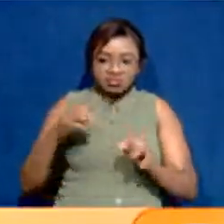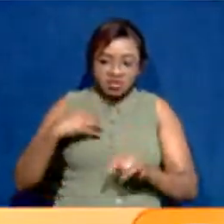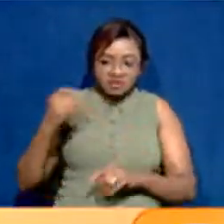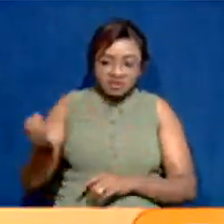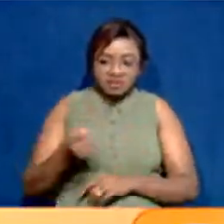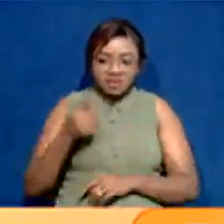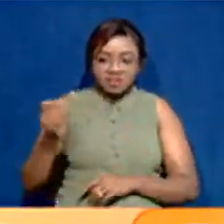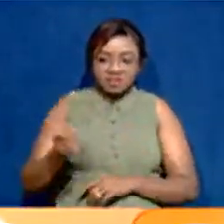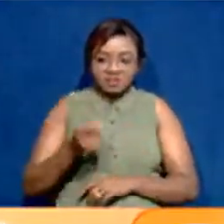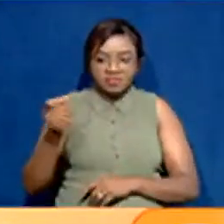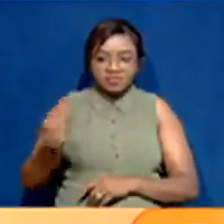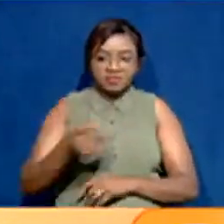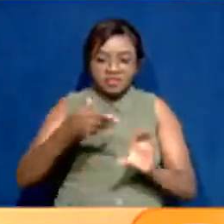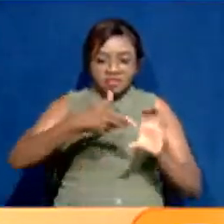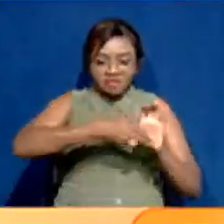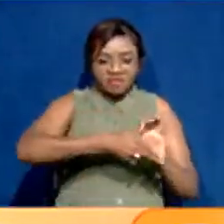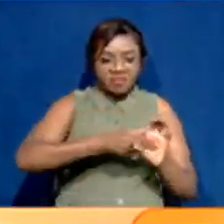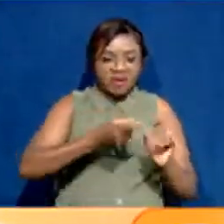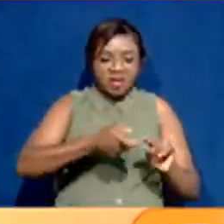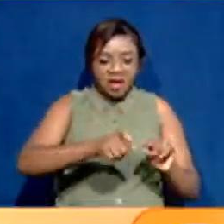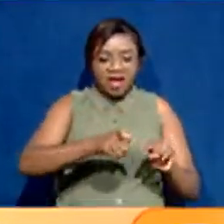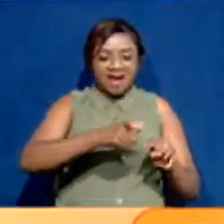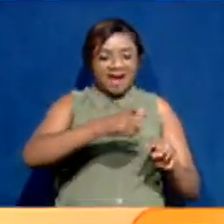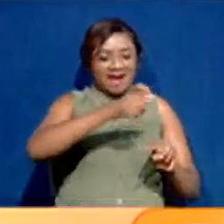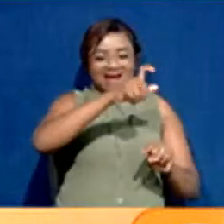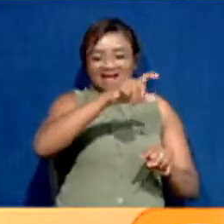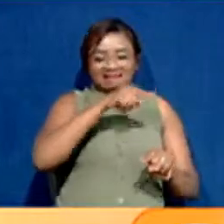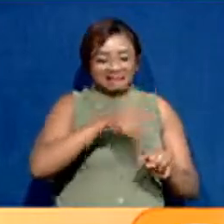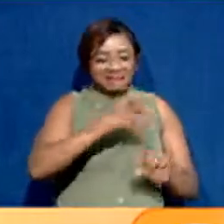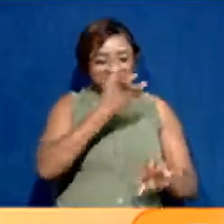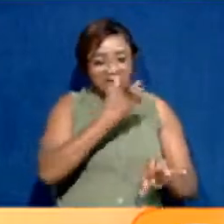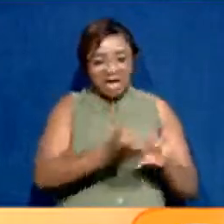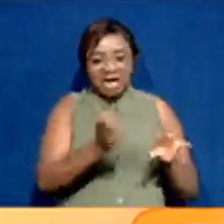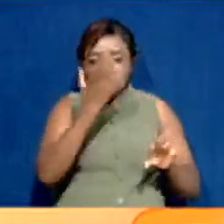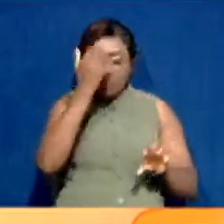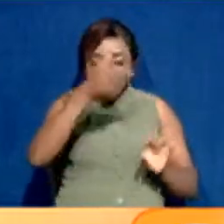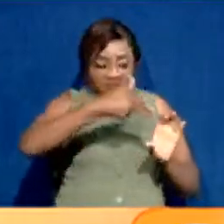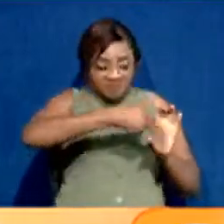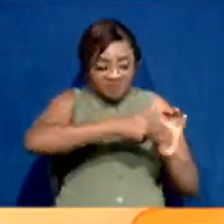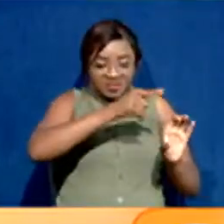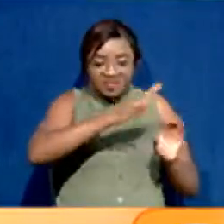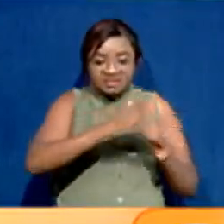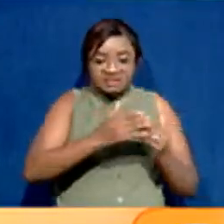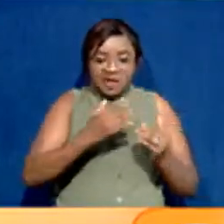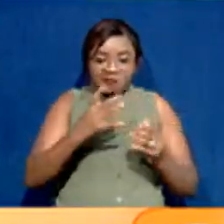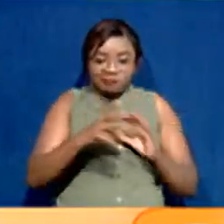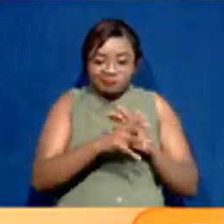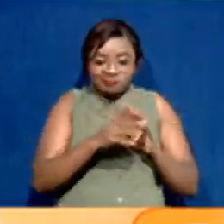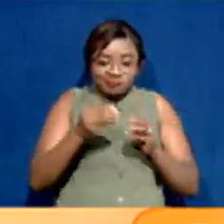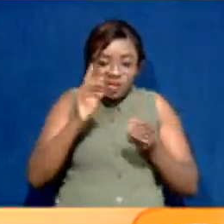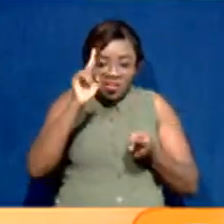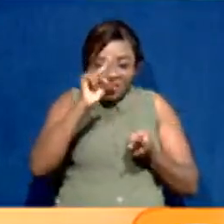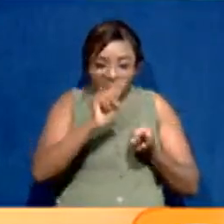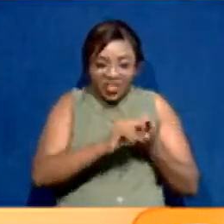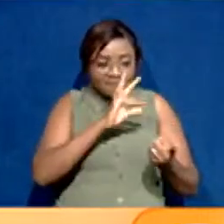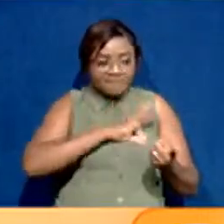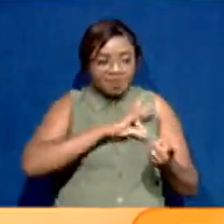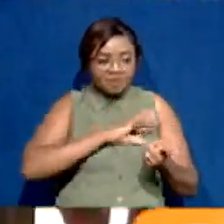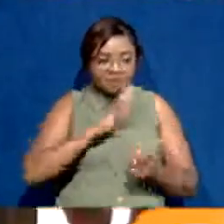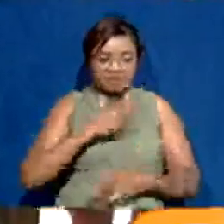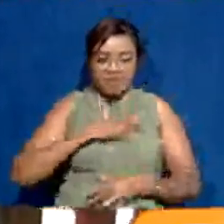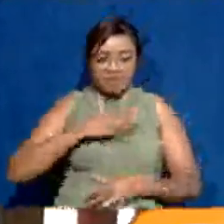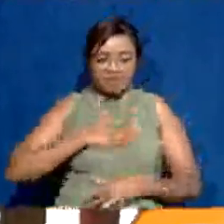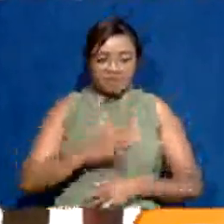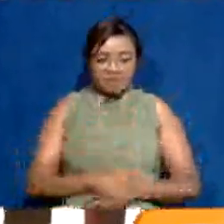kila mwezi inaongezeka. Hiyo imekuwa ya kutumiza sana kwa sababu inachukua ile faida kidogo tu ambayo tunapata hadi inakuja kuchukuliwa